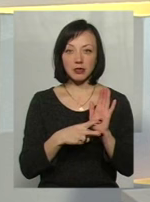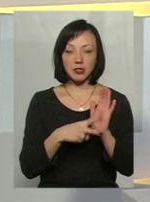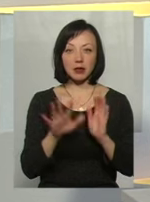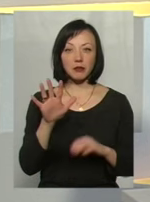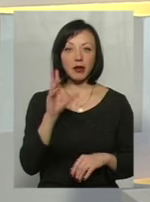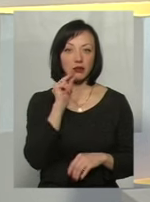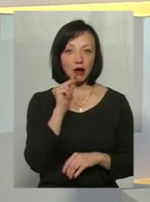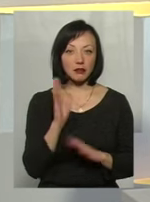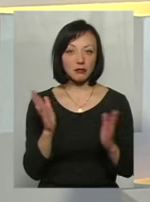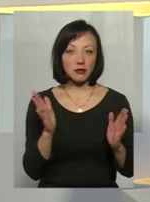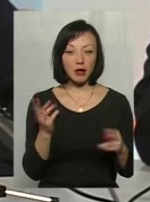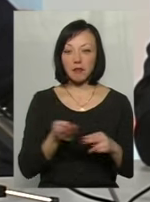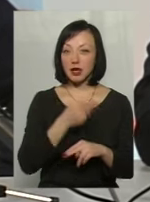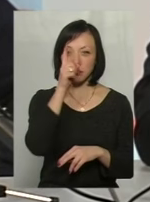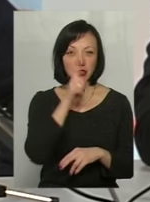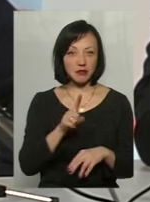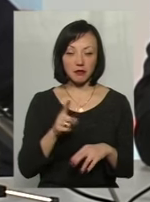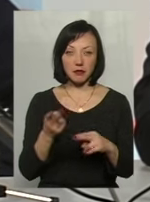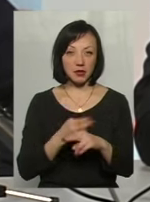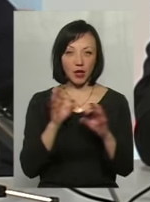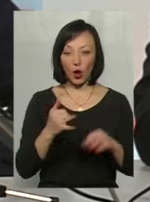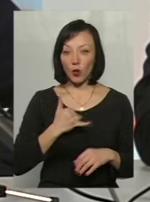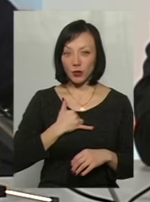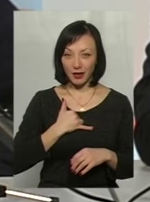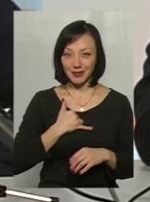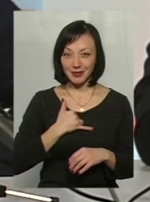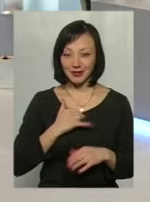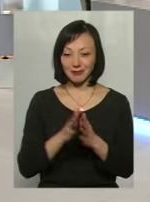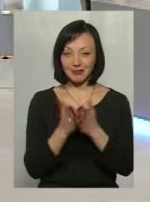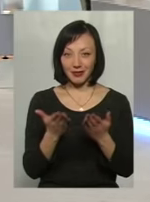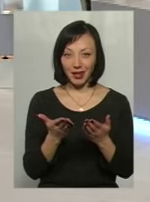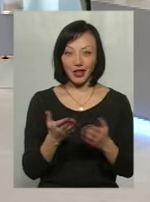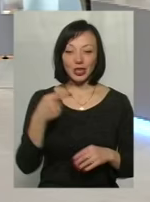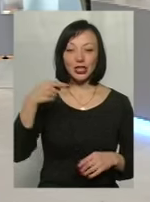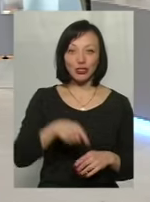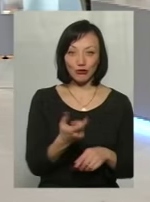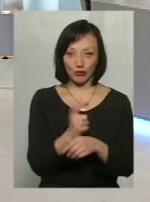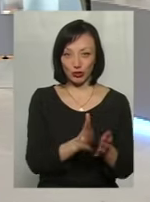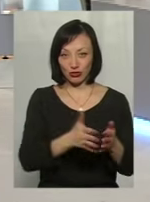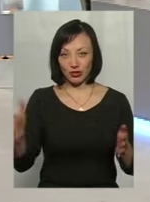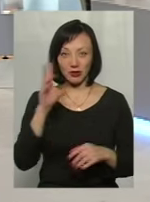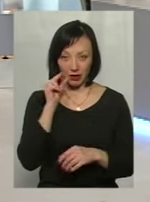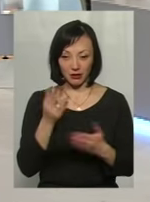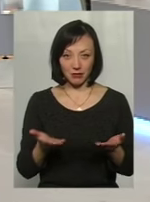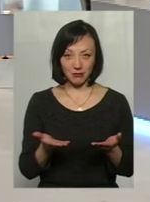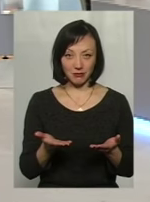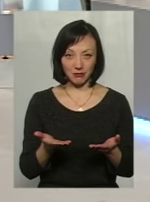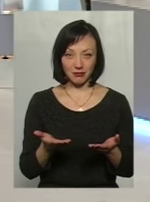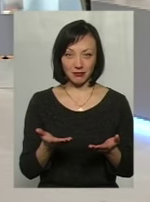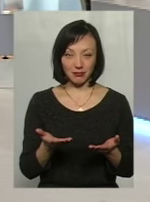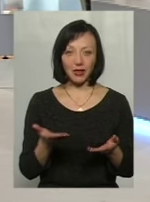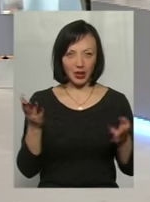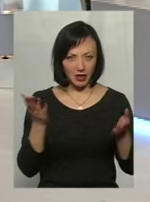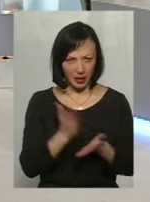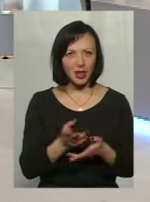75 дат, без місяців, без днів. І наш, якому за тисячу з лишнім і так далі. От, то невже ж є в цьому